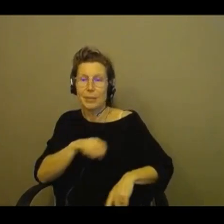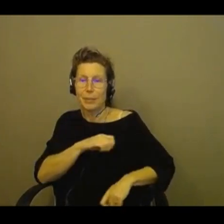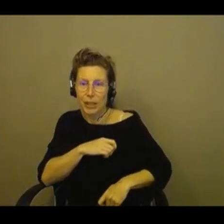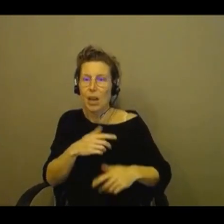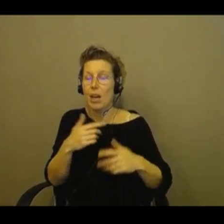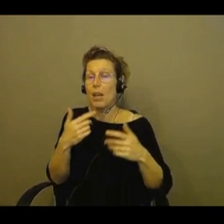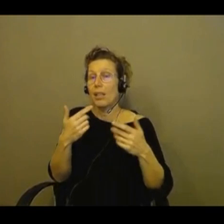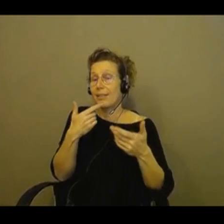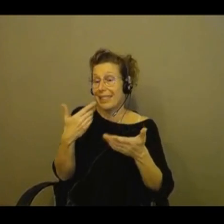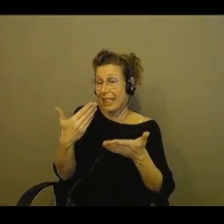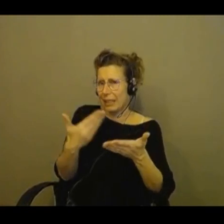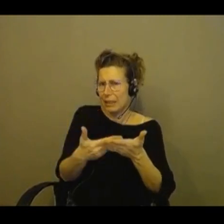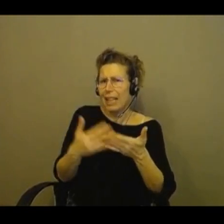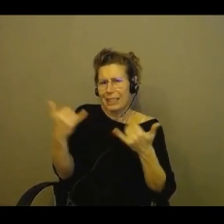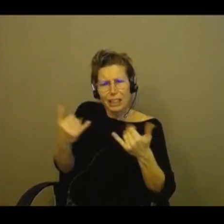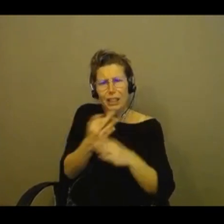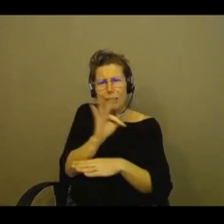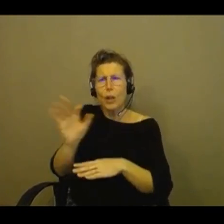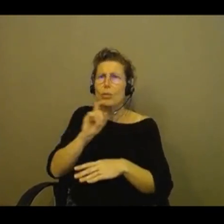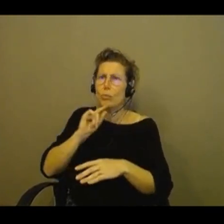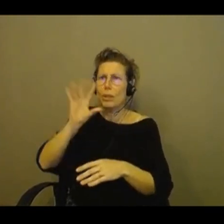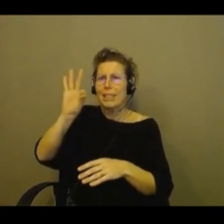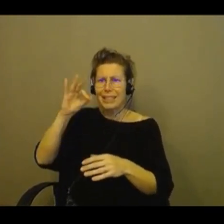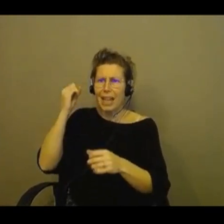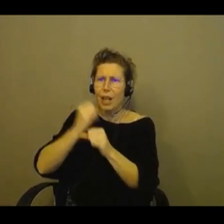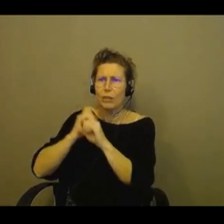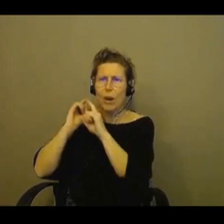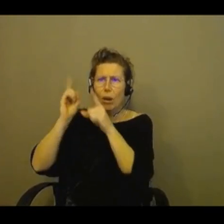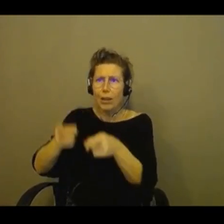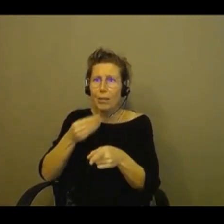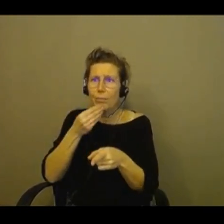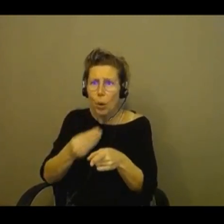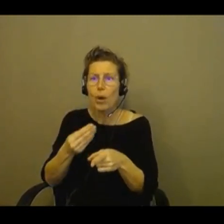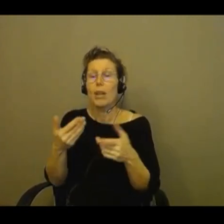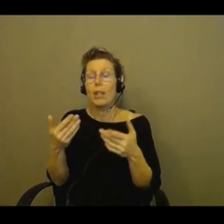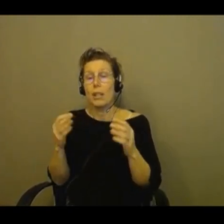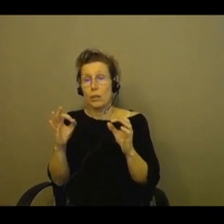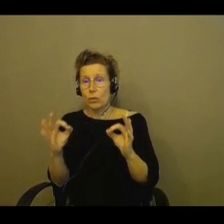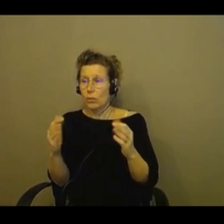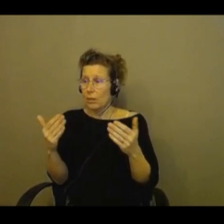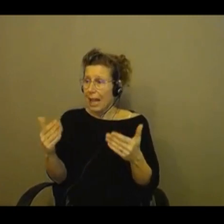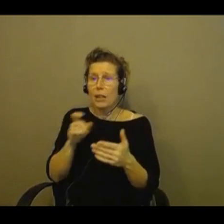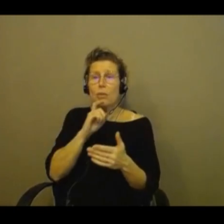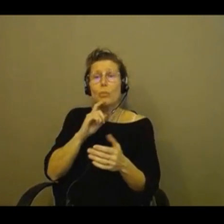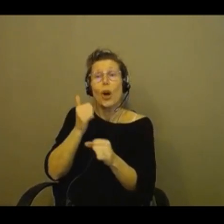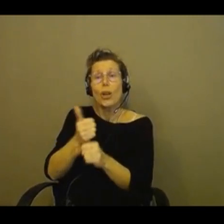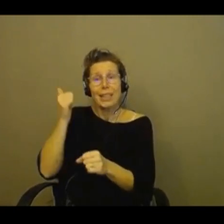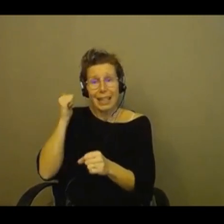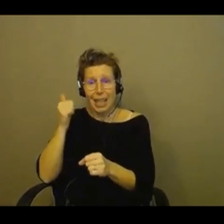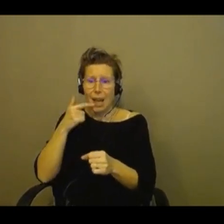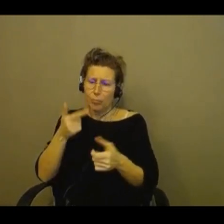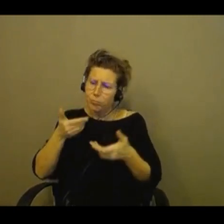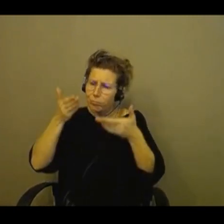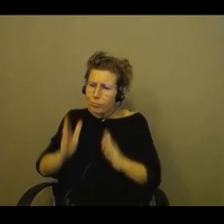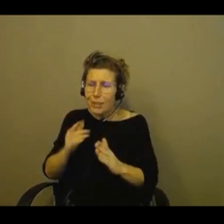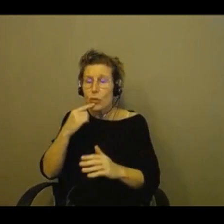même si c'est vrai que depuis l'année dernière, on a décidé de relancer les services entre la France et l'Espagne en solitaire suite à